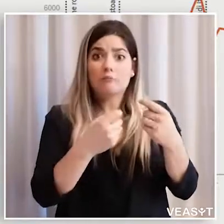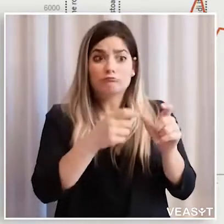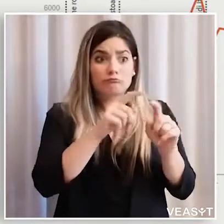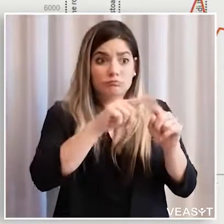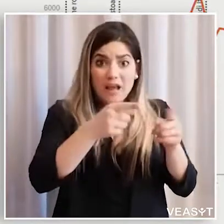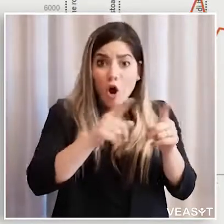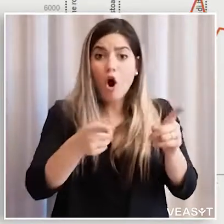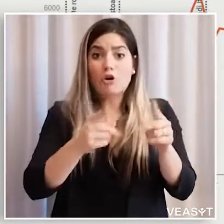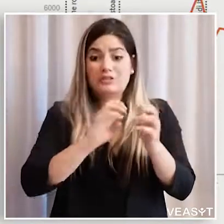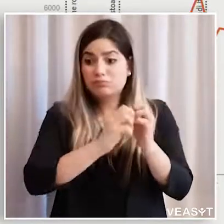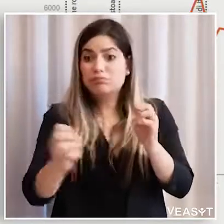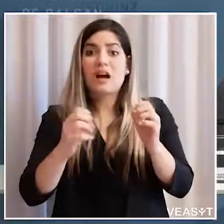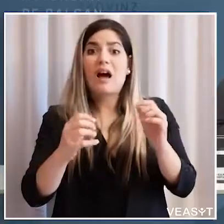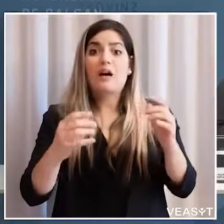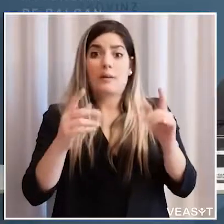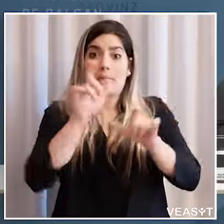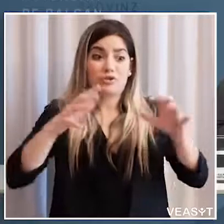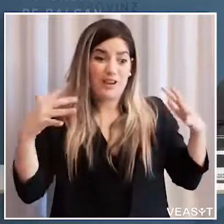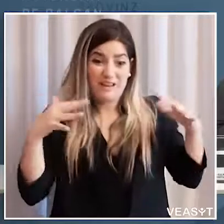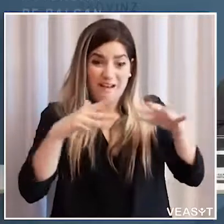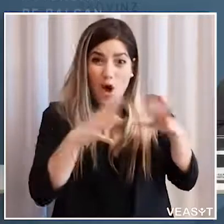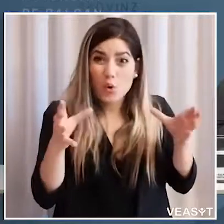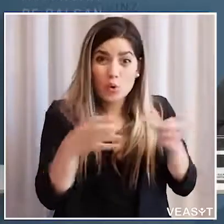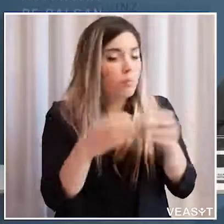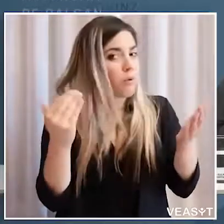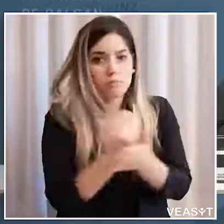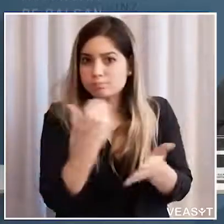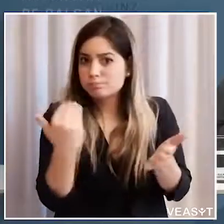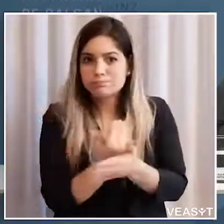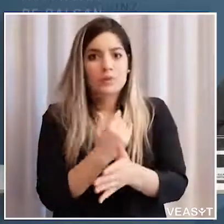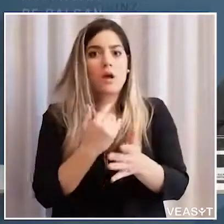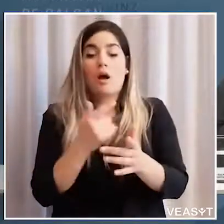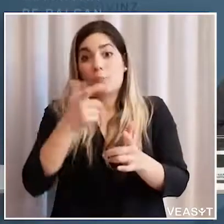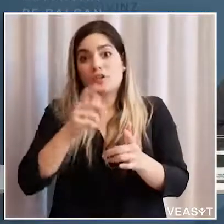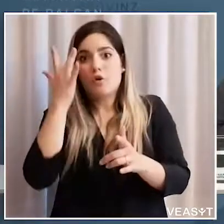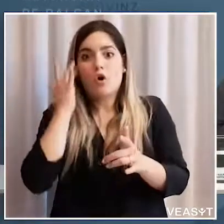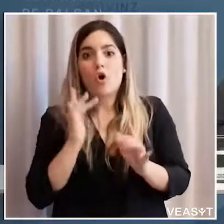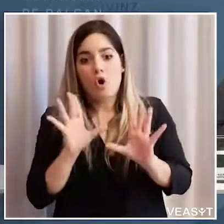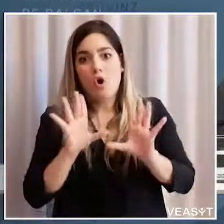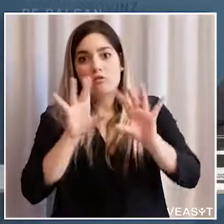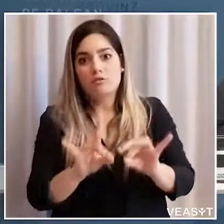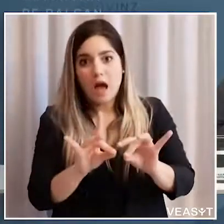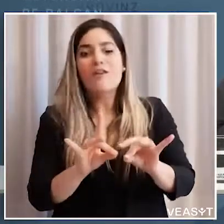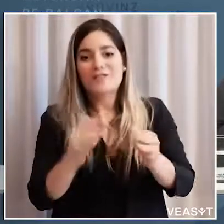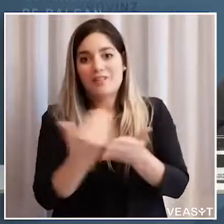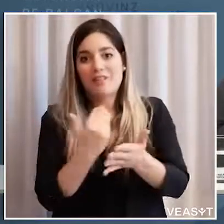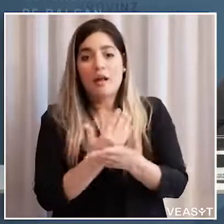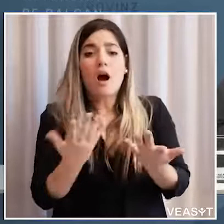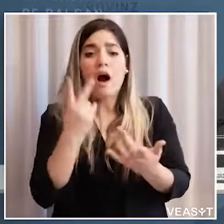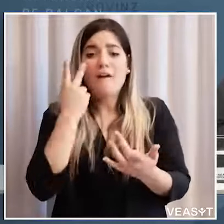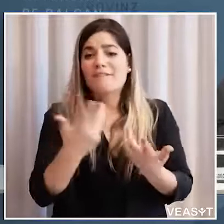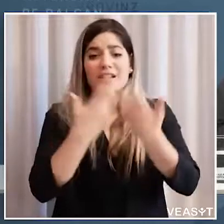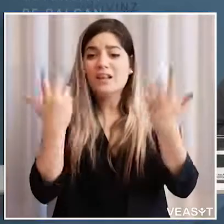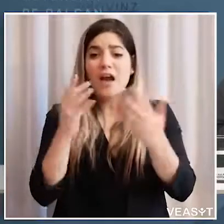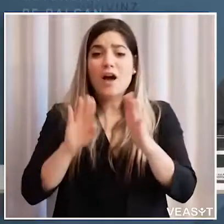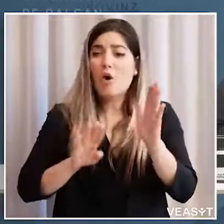evitare assembramenti di fare tutto per evitare un ultrà il rischio di contagio e si vede proprio in